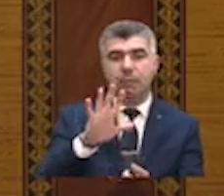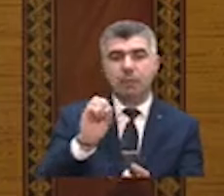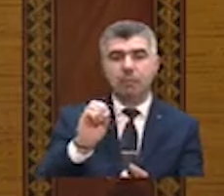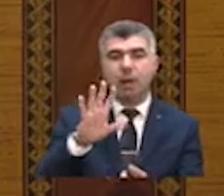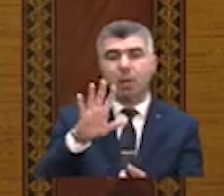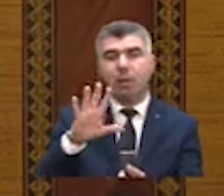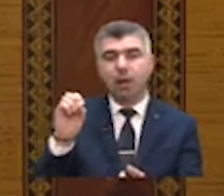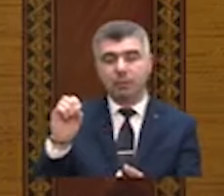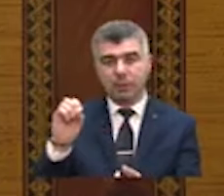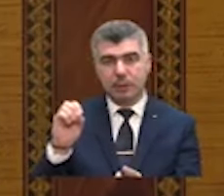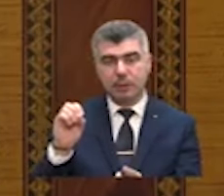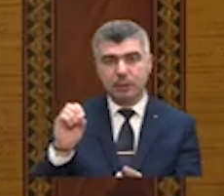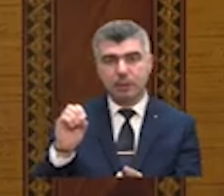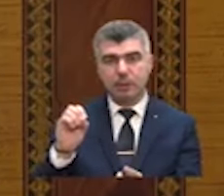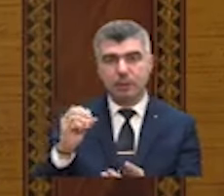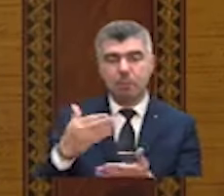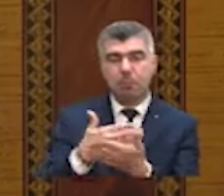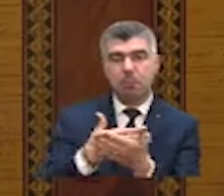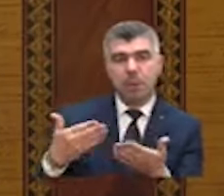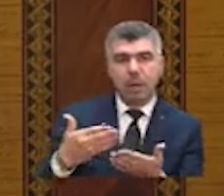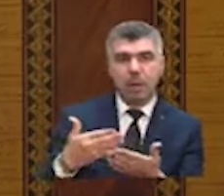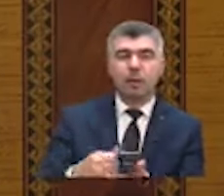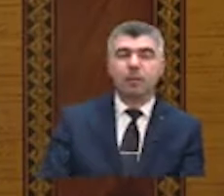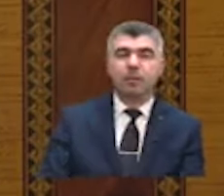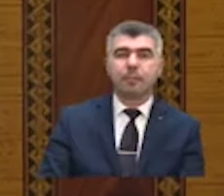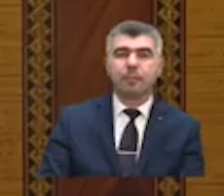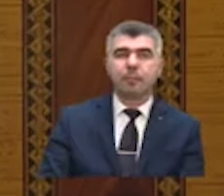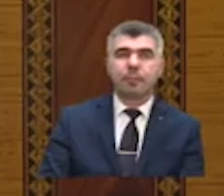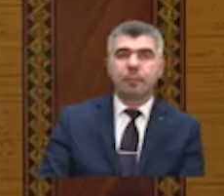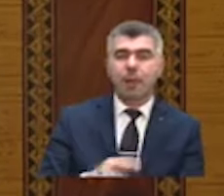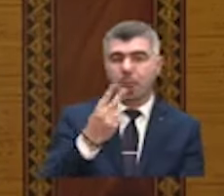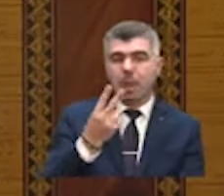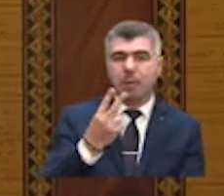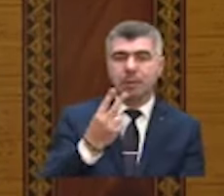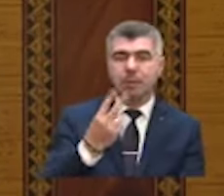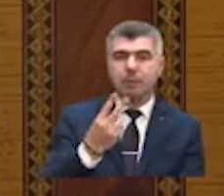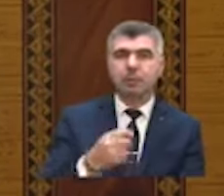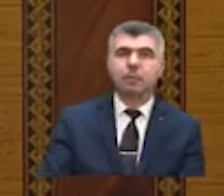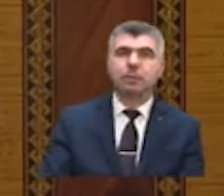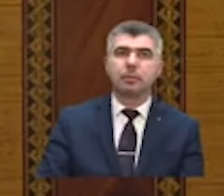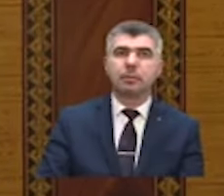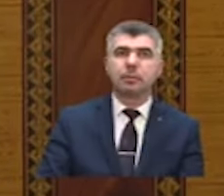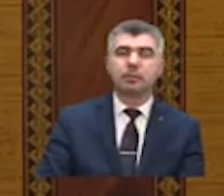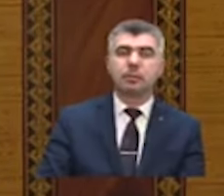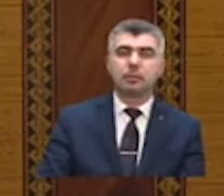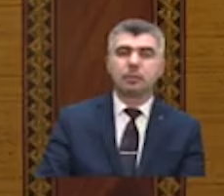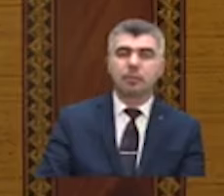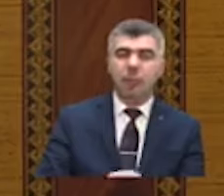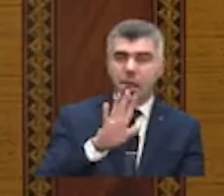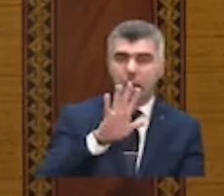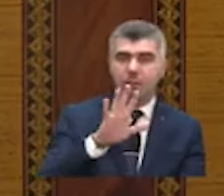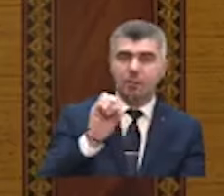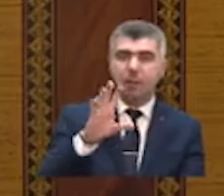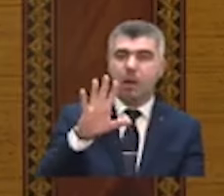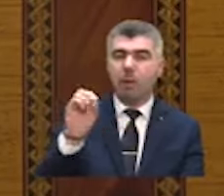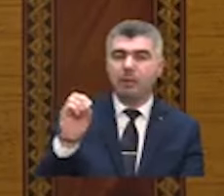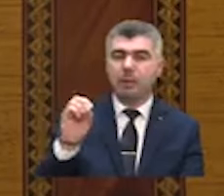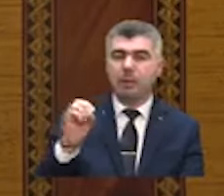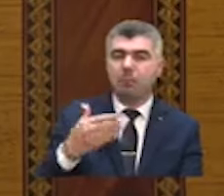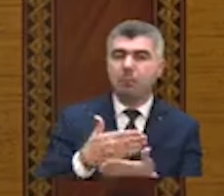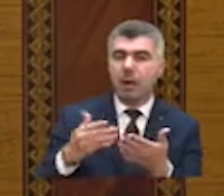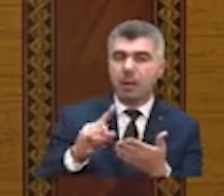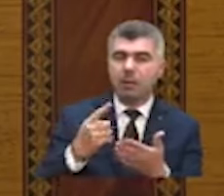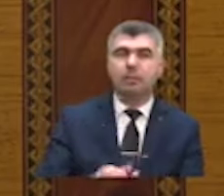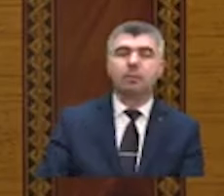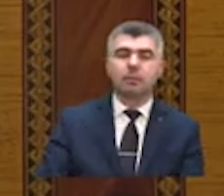ديال ديك 55 مليار ديال 240 مليار 550 هي 550 وبالمناسبه نهضوا على